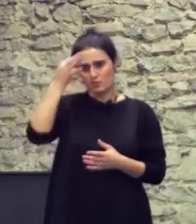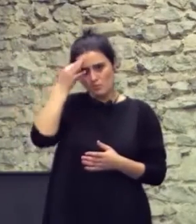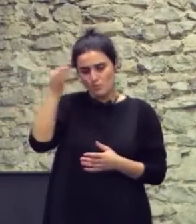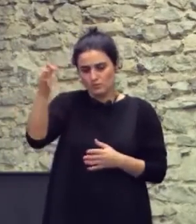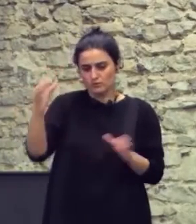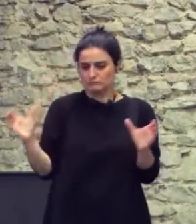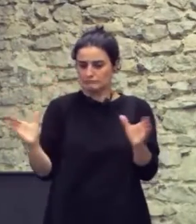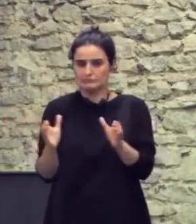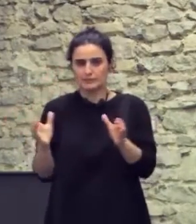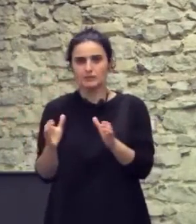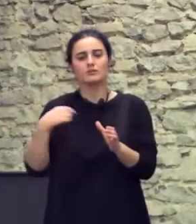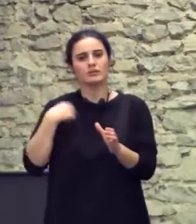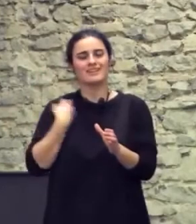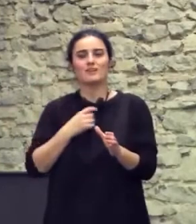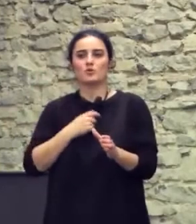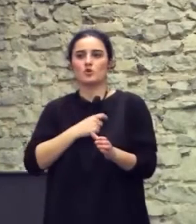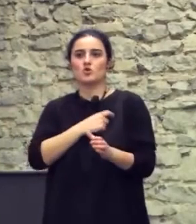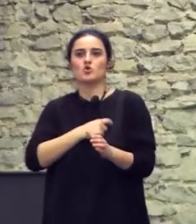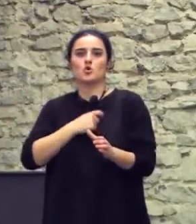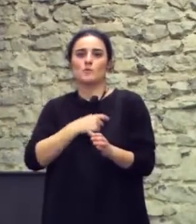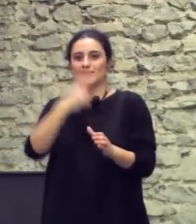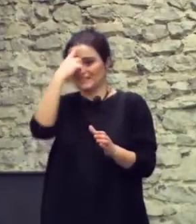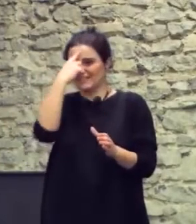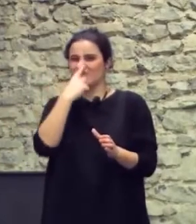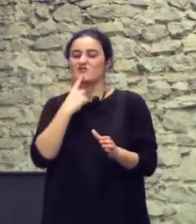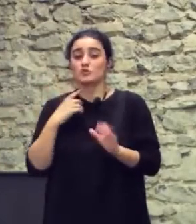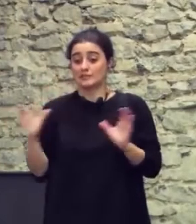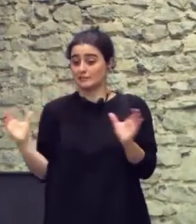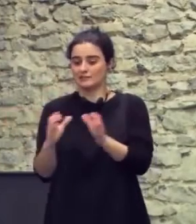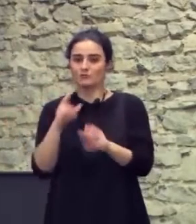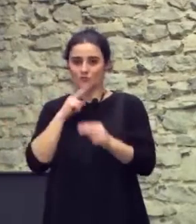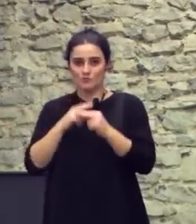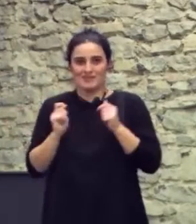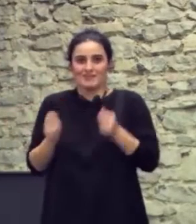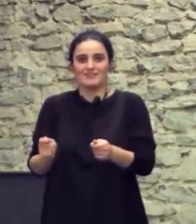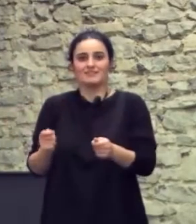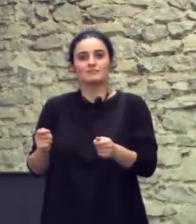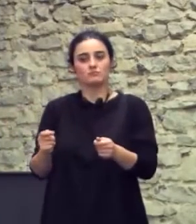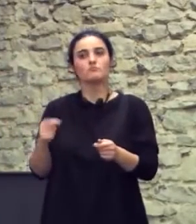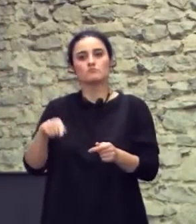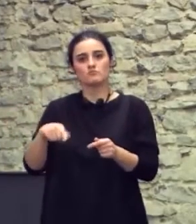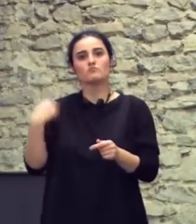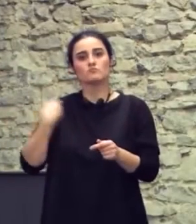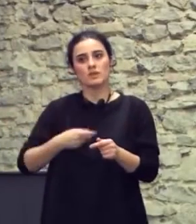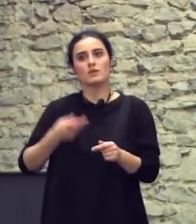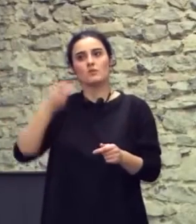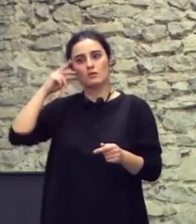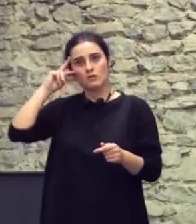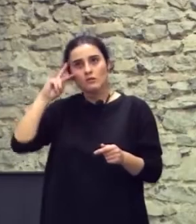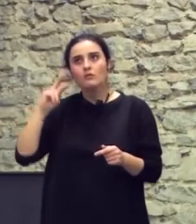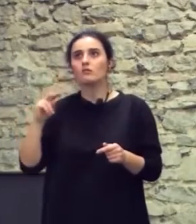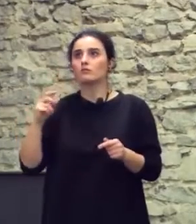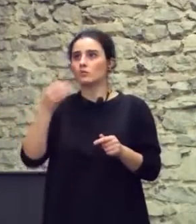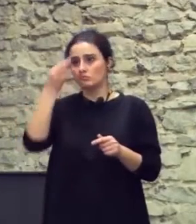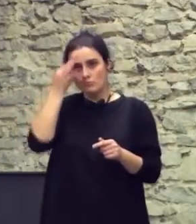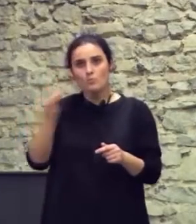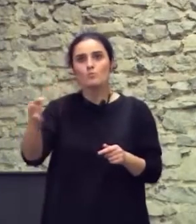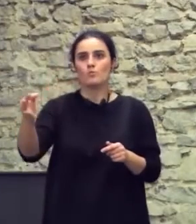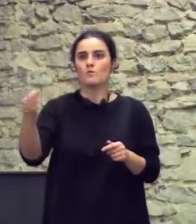batean, Komite Arrosa ditzen zen kolektibo batean, eta hor jarduten genuen 4.000 biztanleko herri